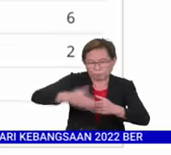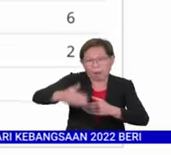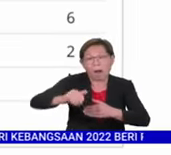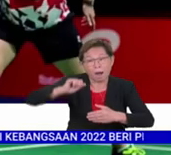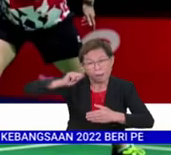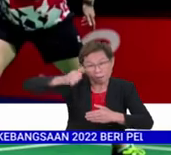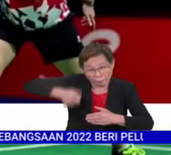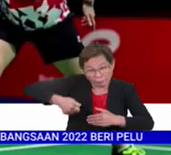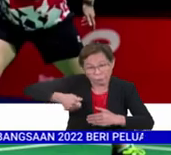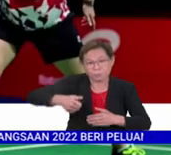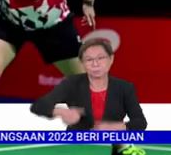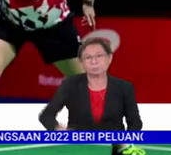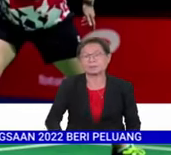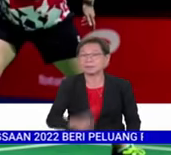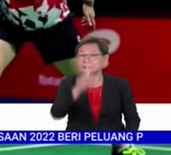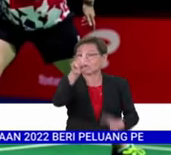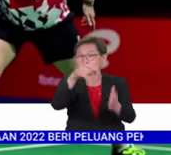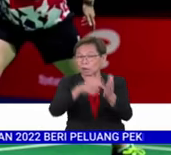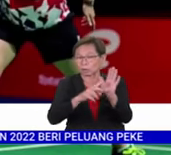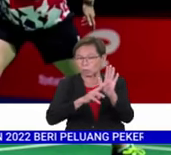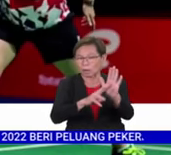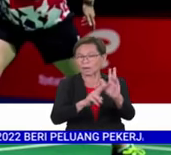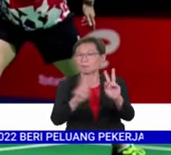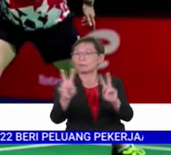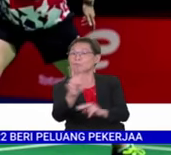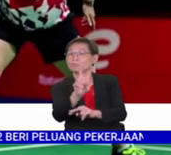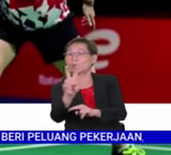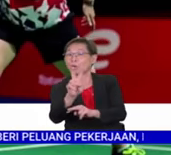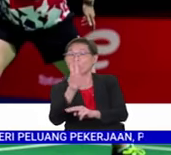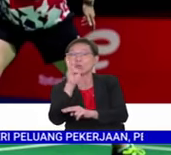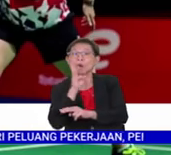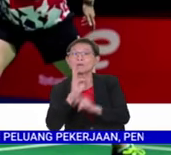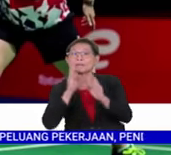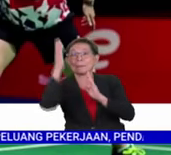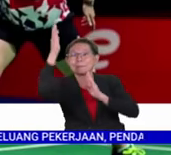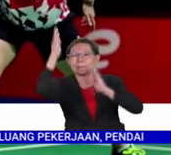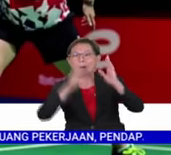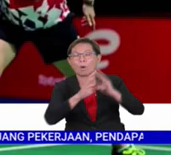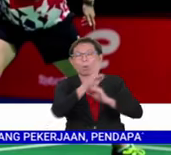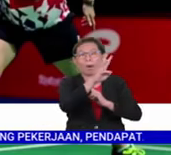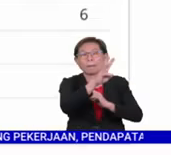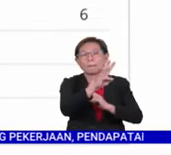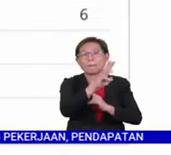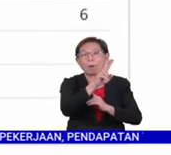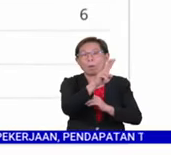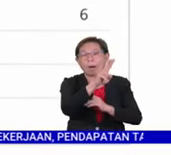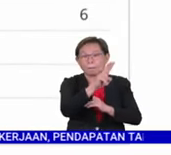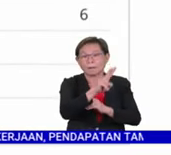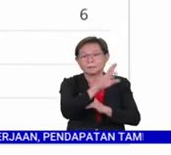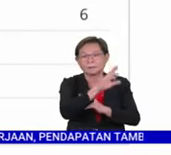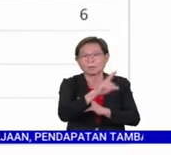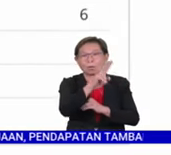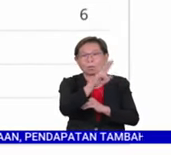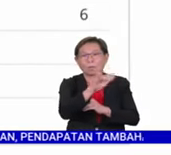esok. Satu lagi wakil bergu wanita negara Vivian Hu dan Lim Chiu Sin turut mara selepas